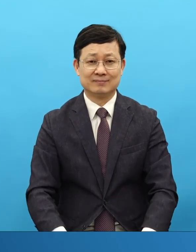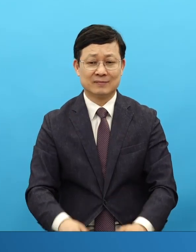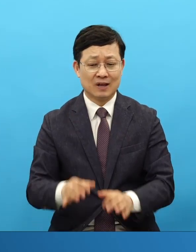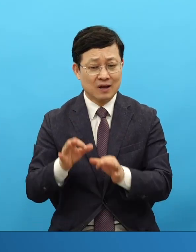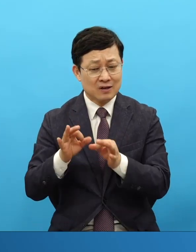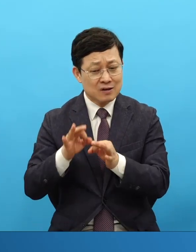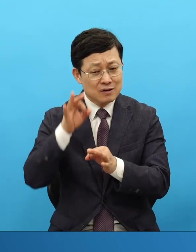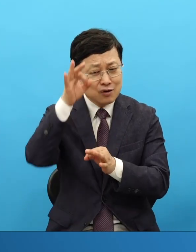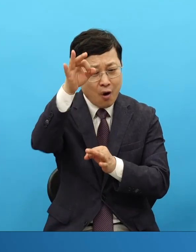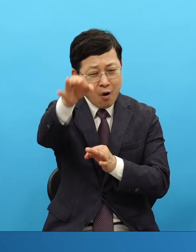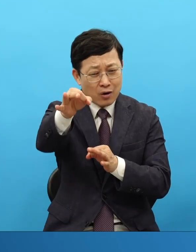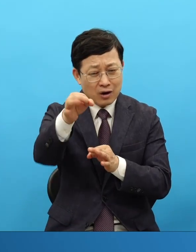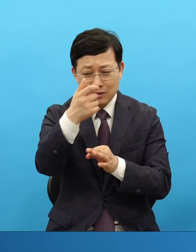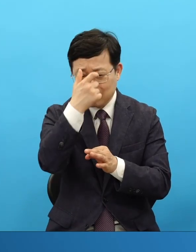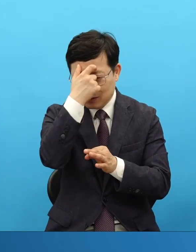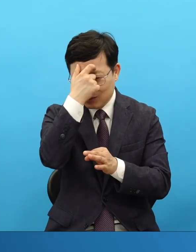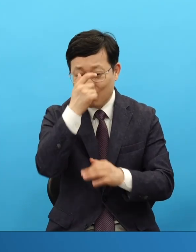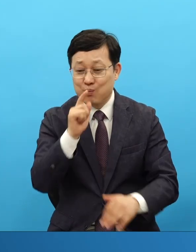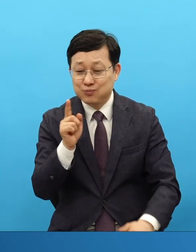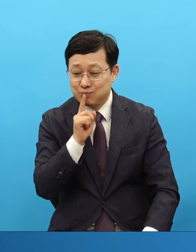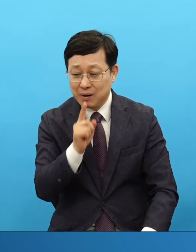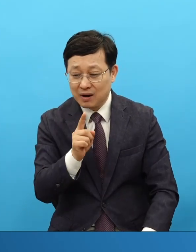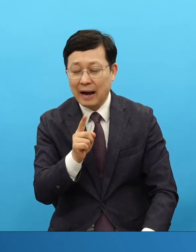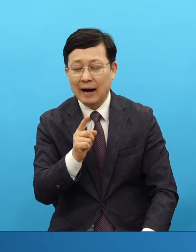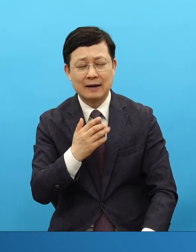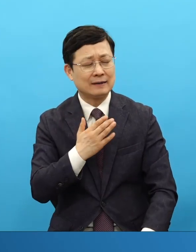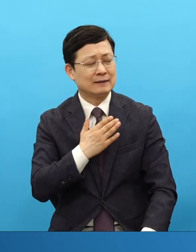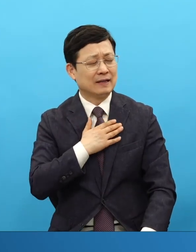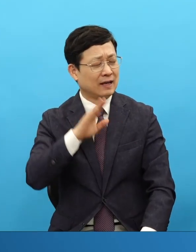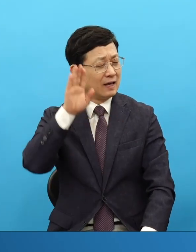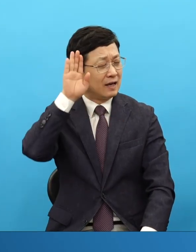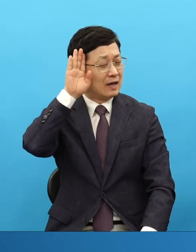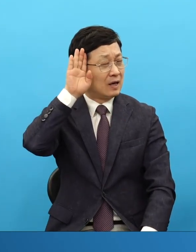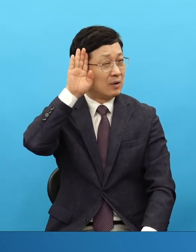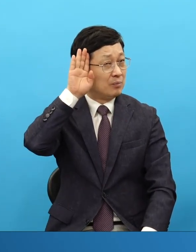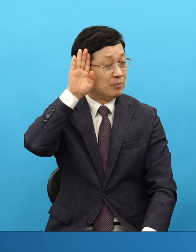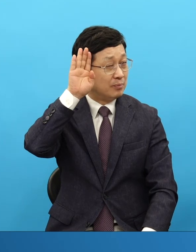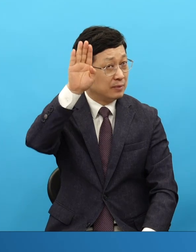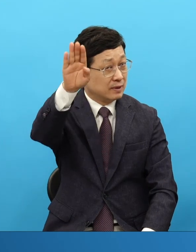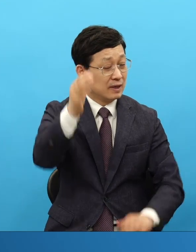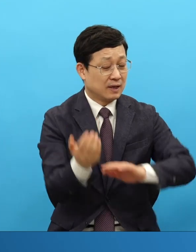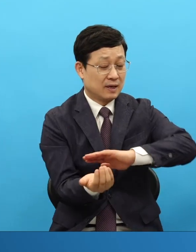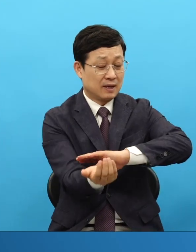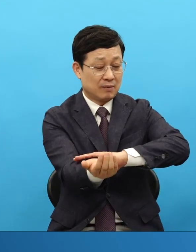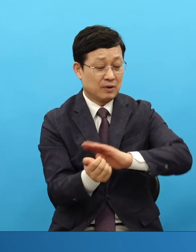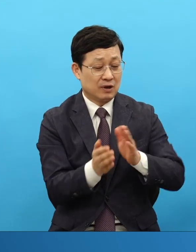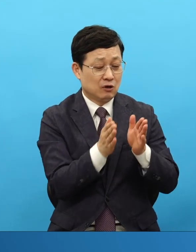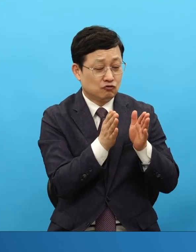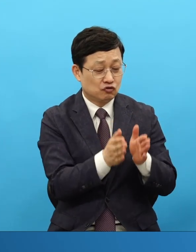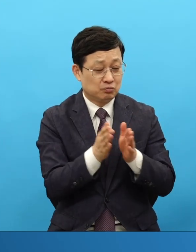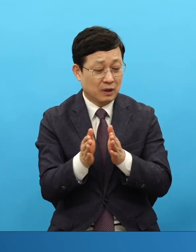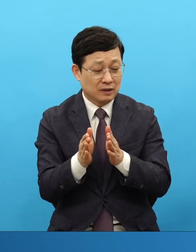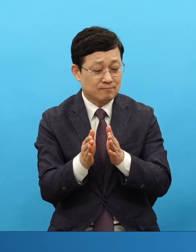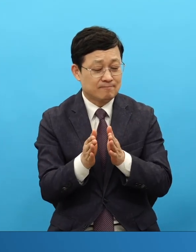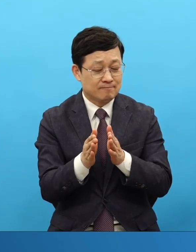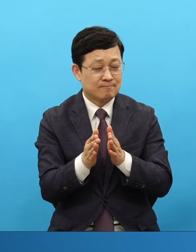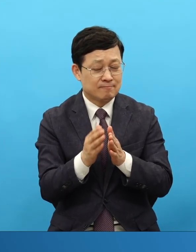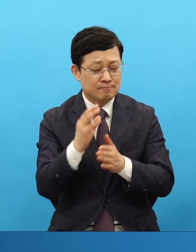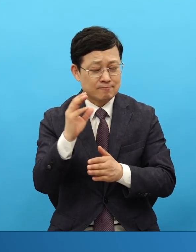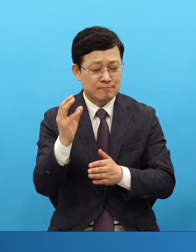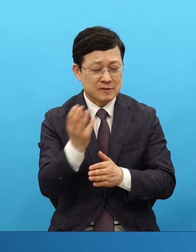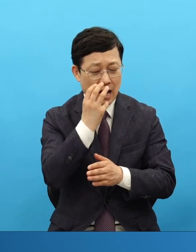것은 뭡니까? Then what is eternity? 여러분 미래를 준비하는 작품이 나와. It is the masterpiece that prepares for your future.